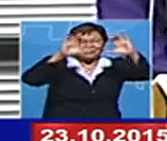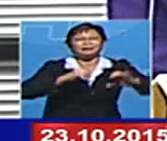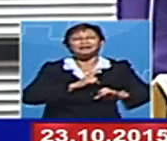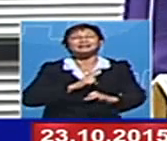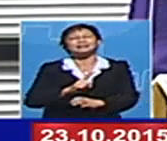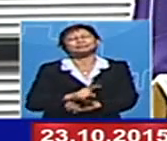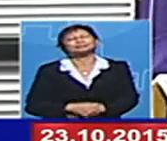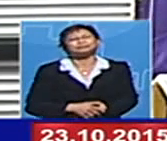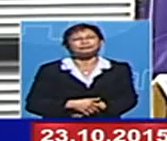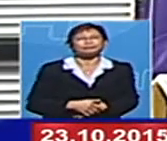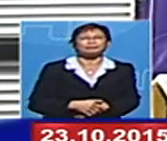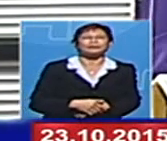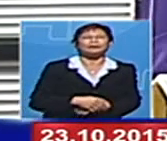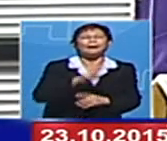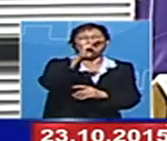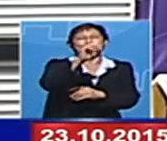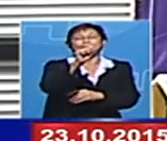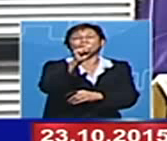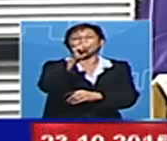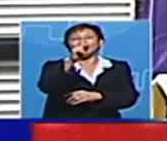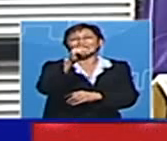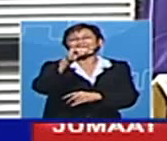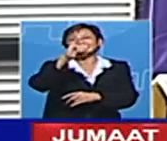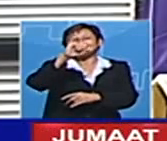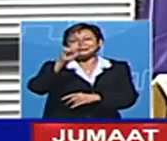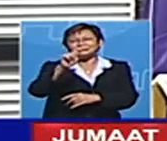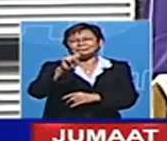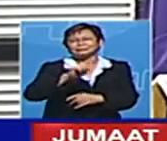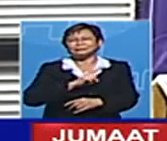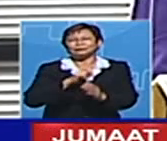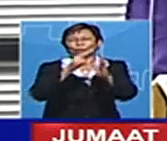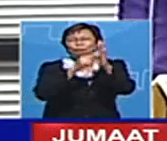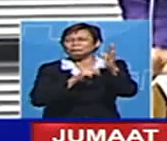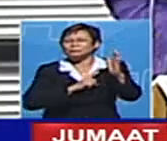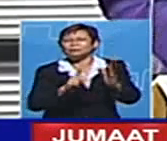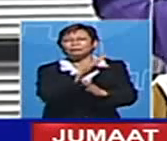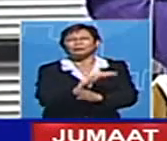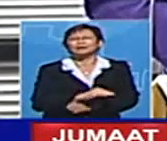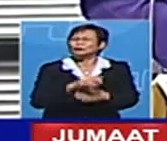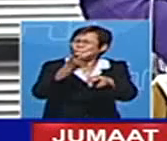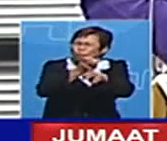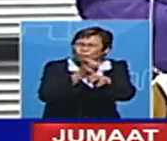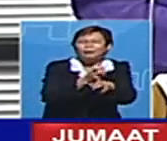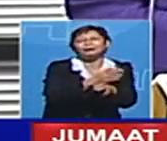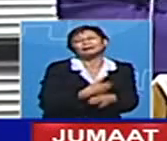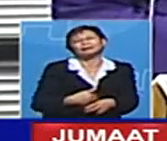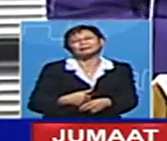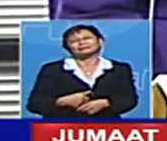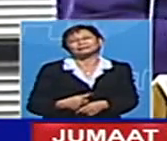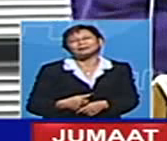tuntutan makasid Syariah bukanlah sesuatu yang mudah apatah lagi berkait ciri